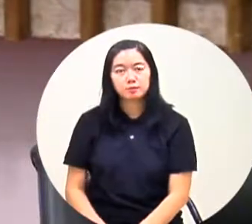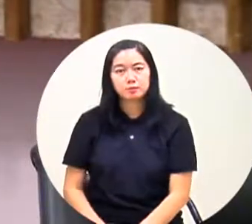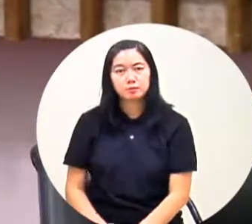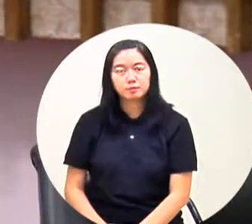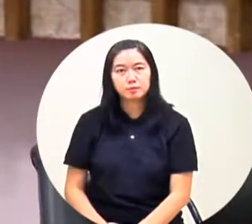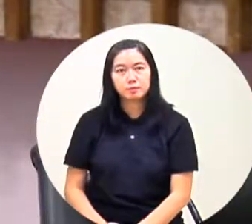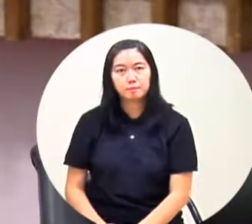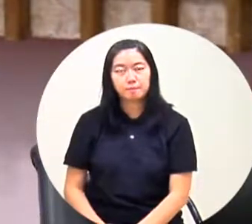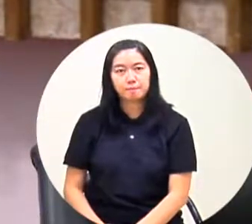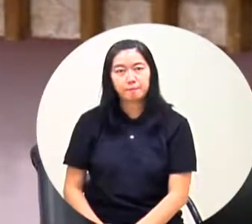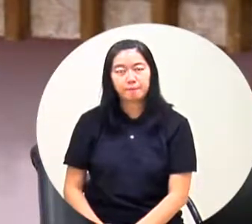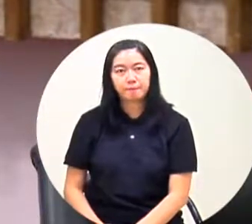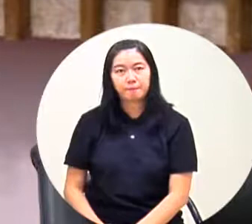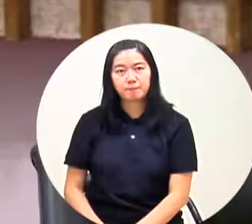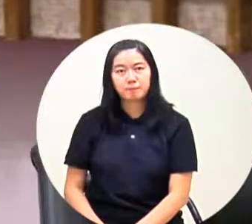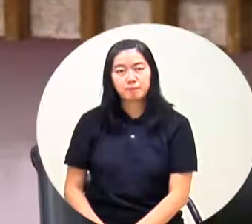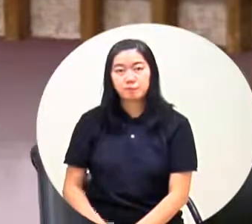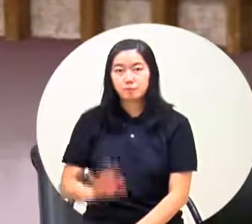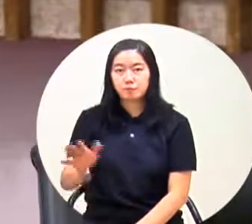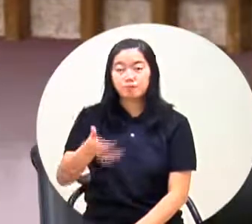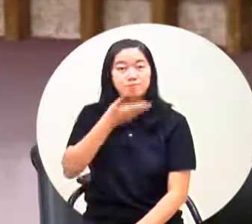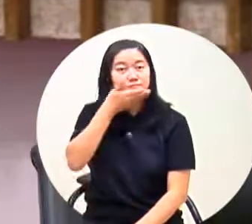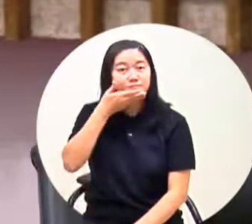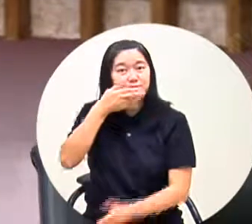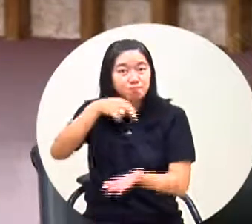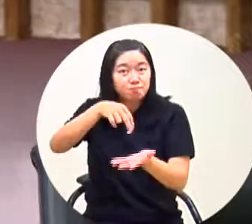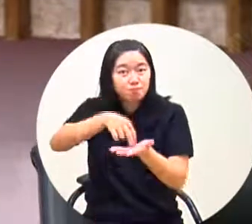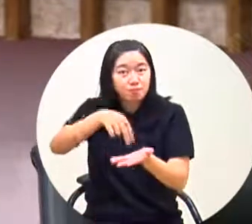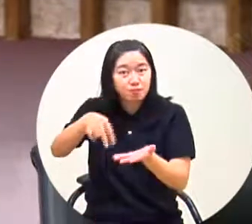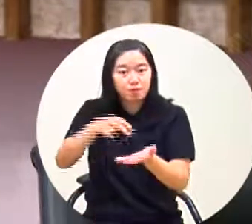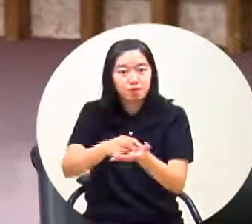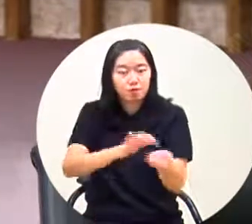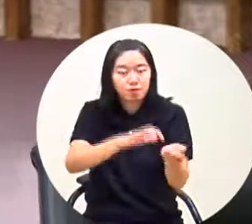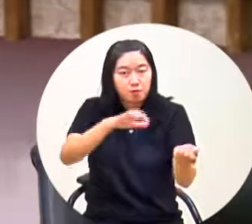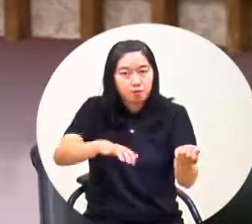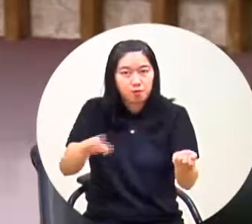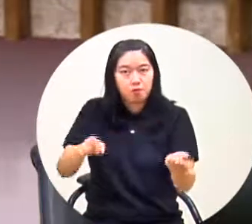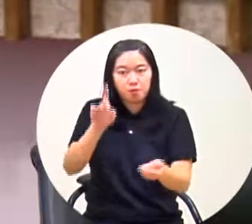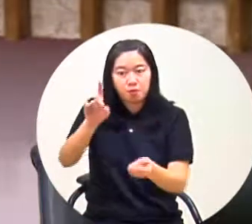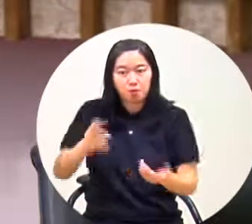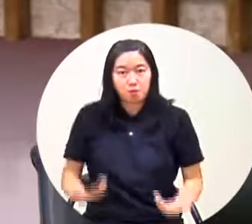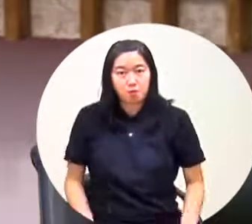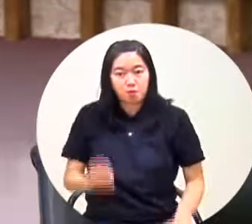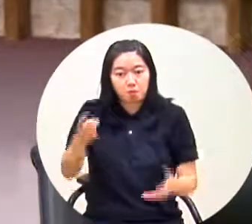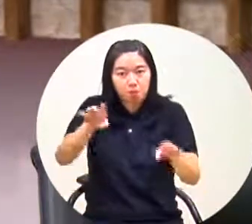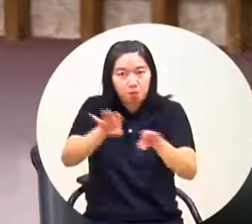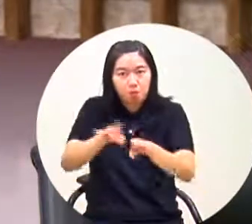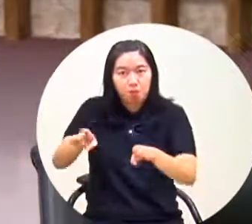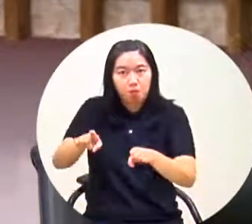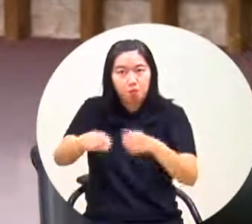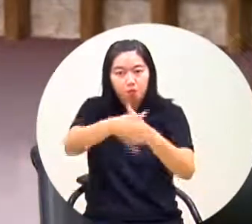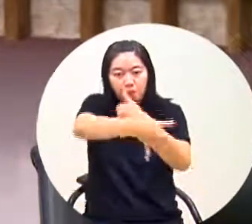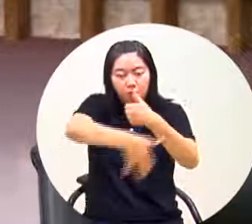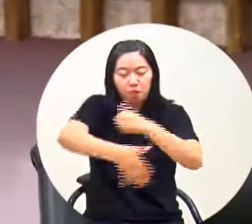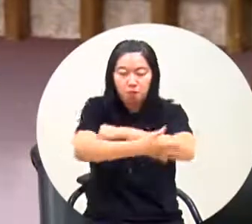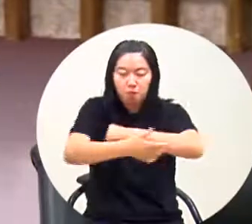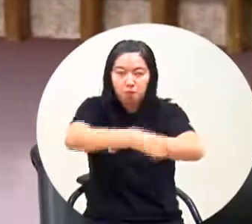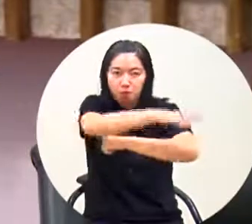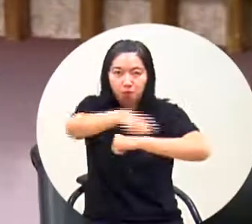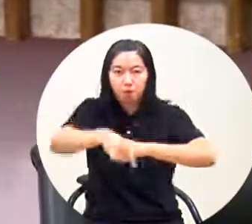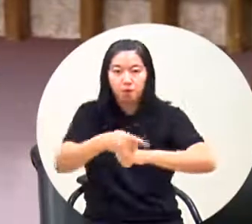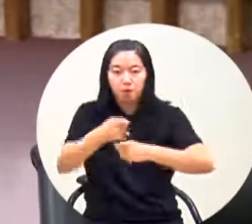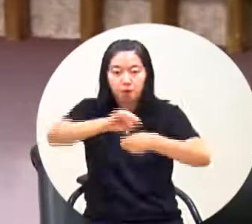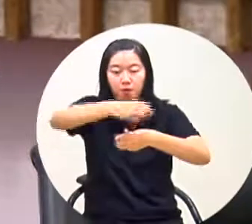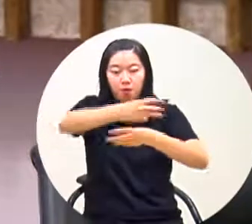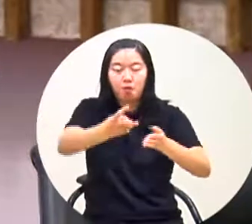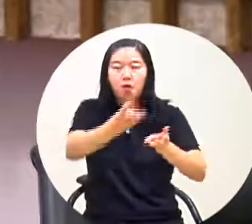吼。啊，会使讲私立的病院呢，即个为着伊的医生，伊不爱叫这员工加班，所以呢，伊拢减薪啦吼，